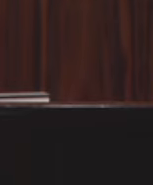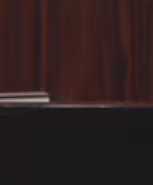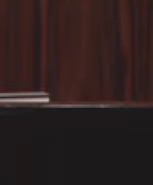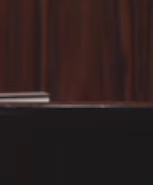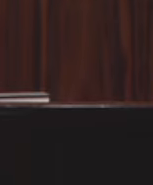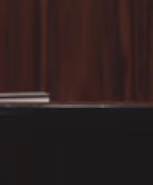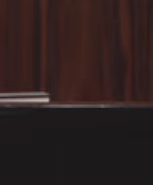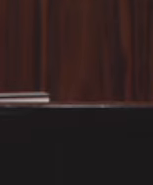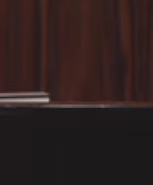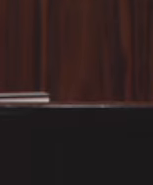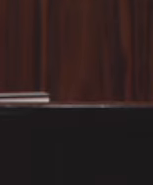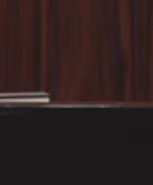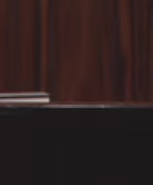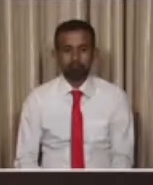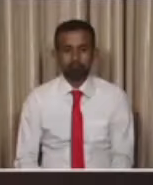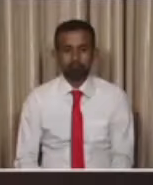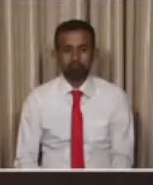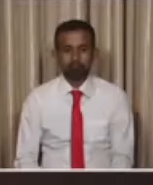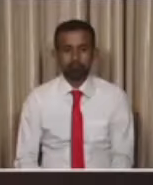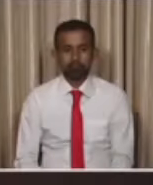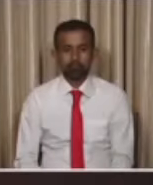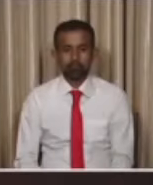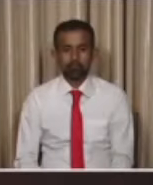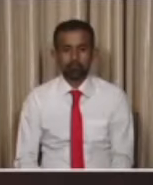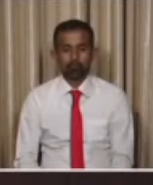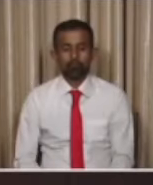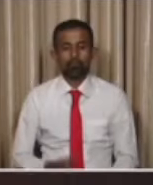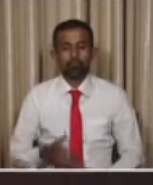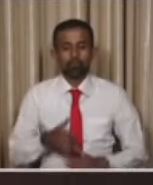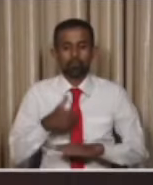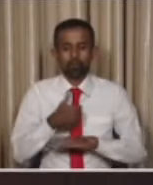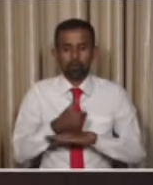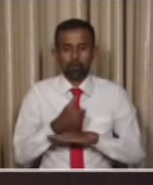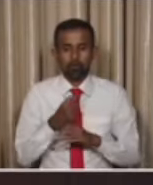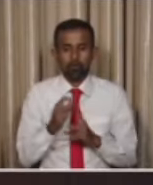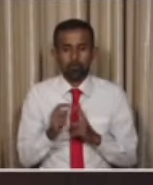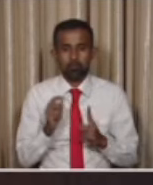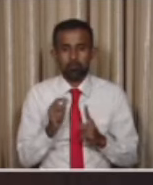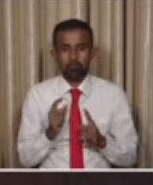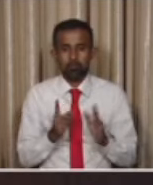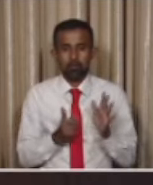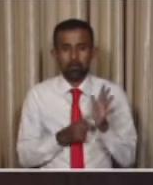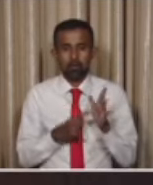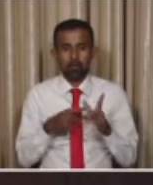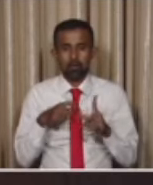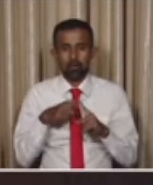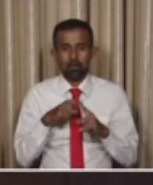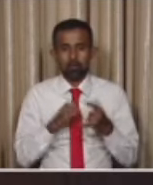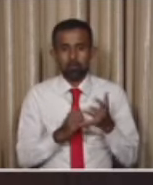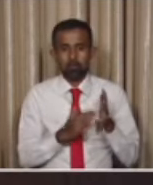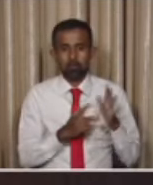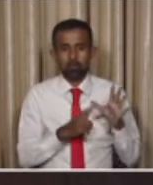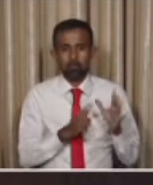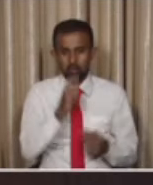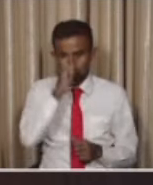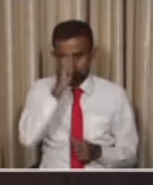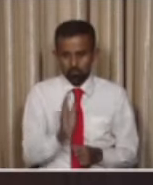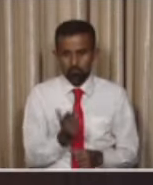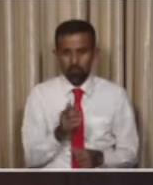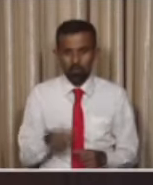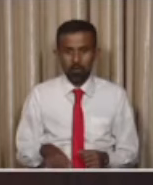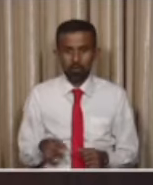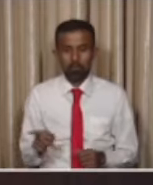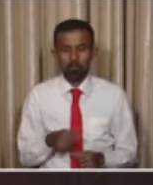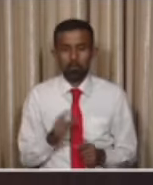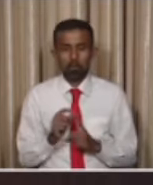Honorable Rohana Bandara. Mulasan Hovona Garu Mantumani, Mangitani Lakshman Kiriala, Mattumavisin, Adavse